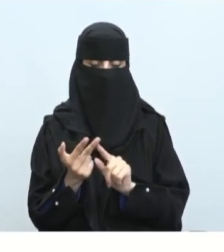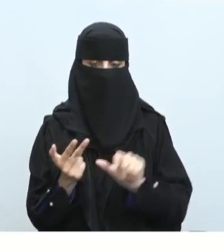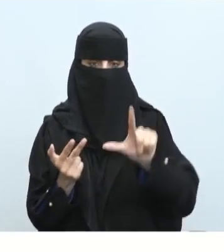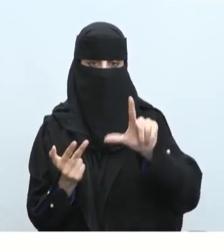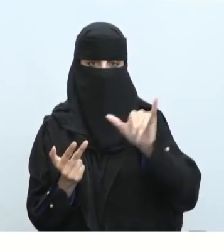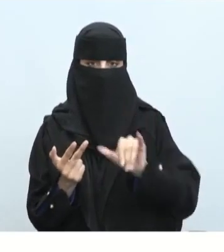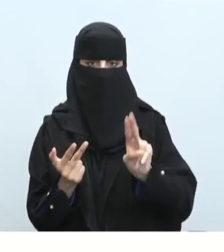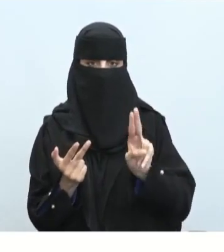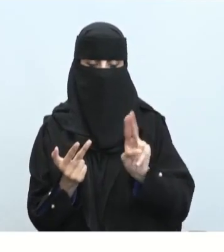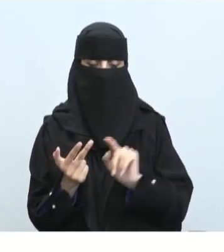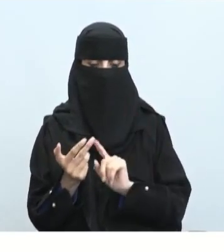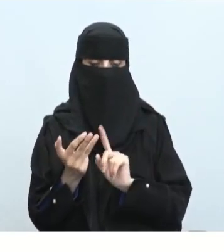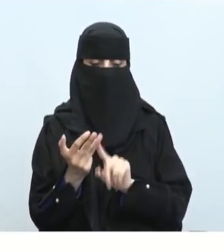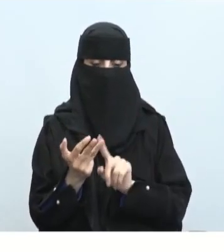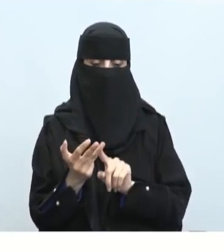ليت